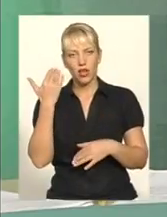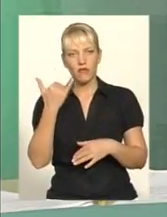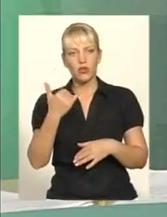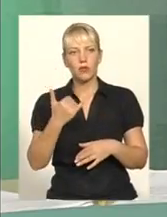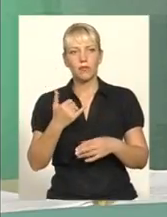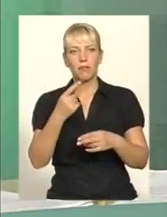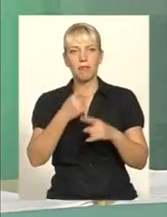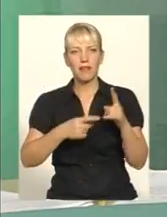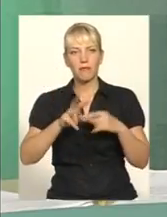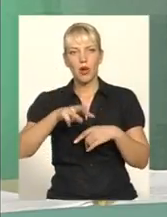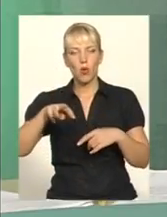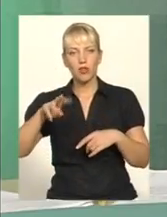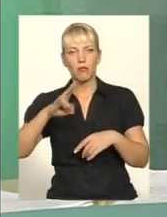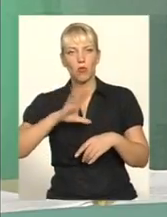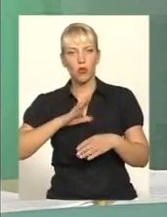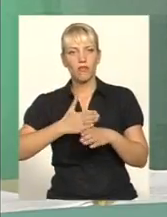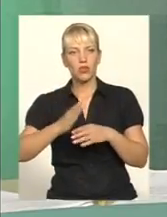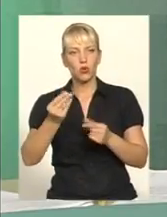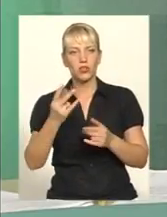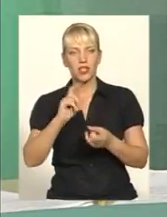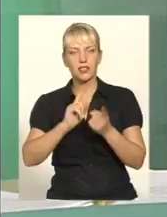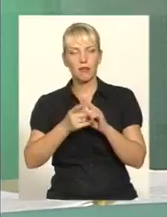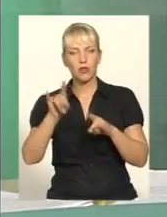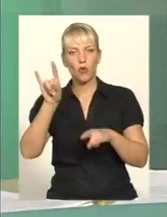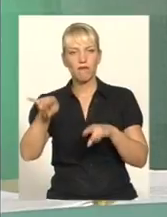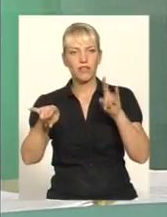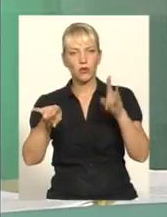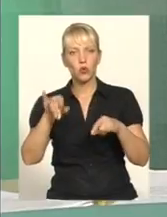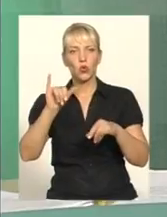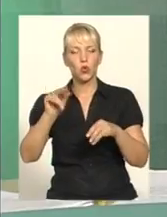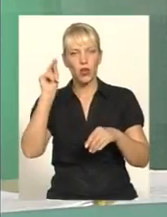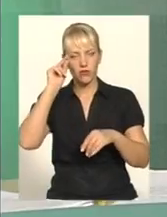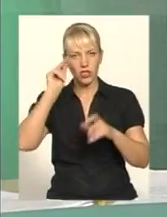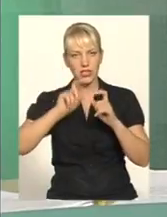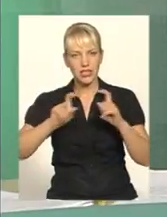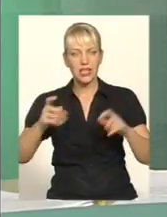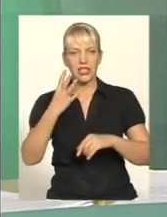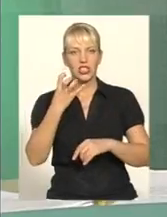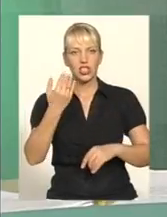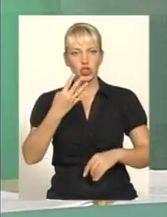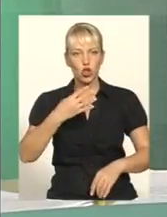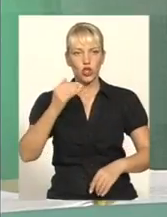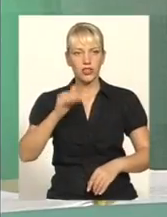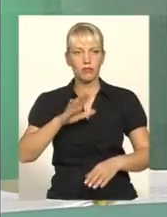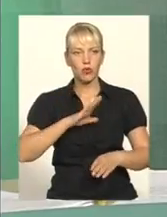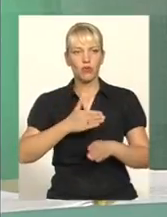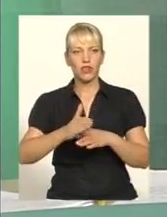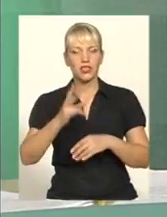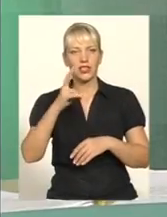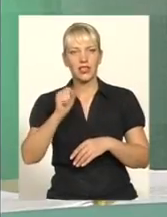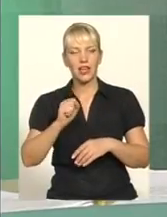майже півмільйона було виділено коштів на заміну вікон в навчальних закладах. 440 тисяч було виділено на